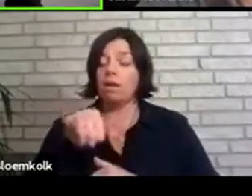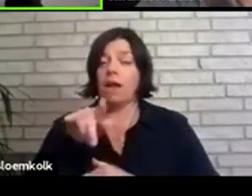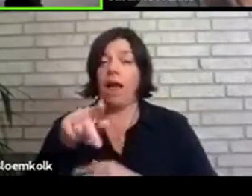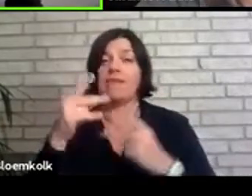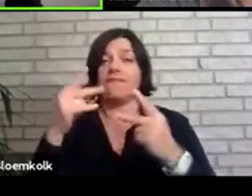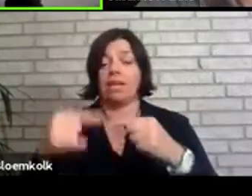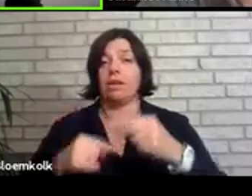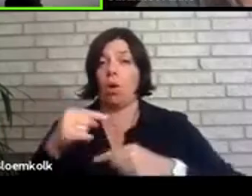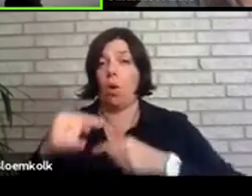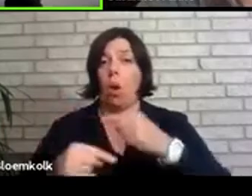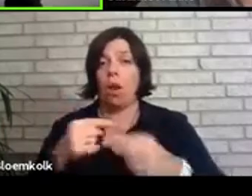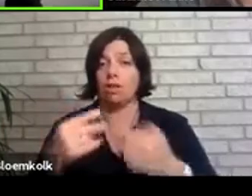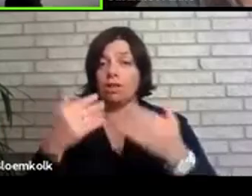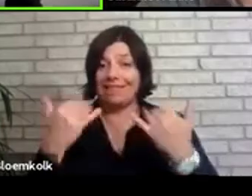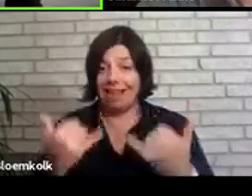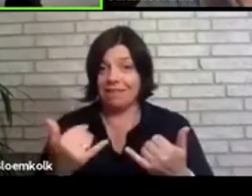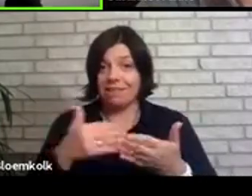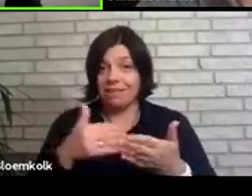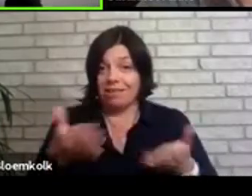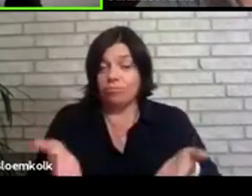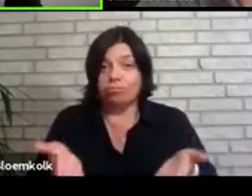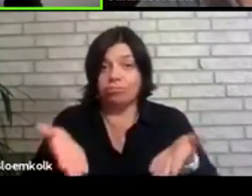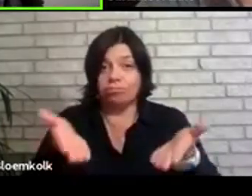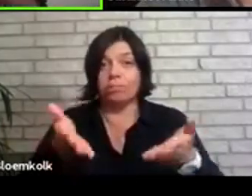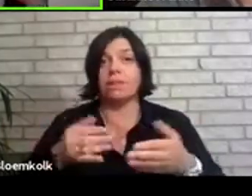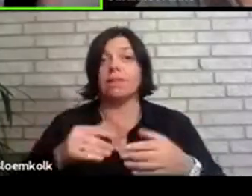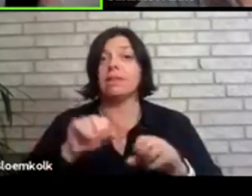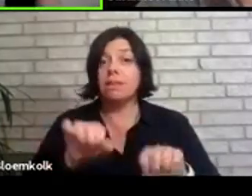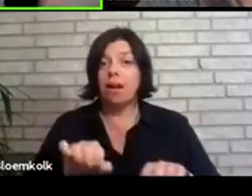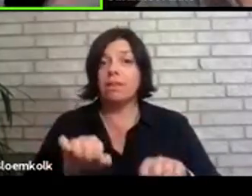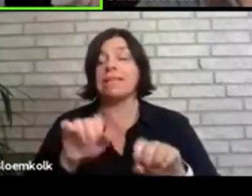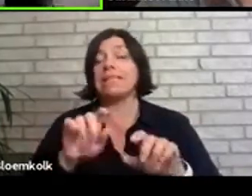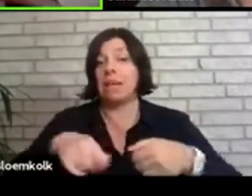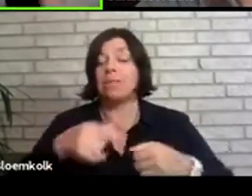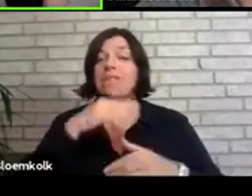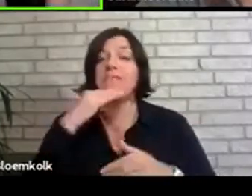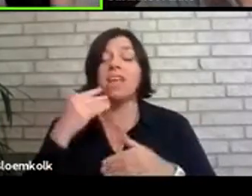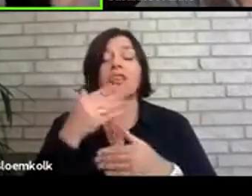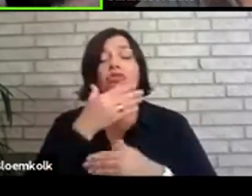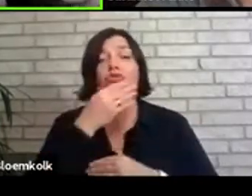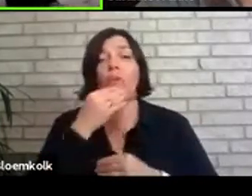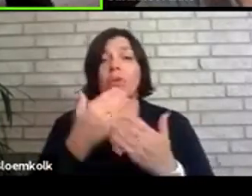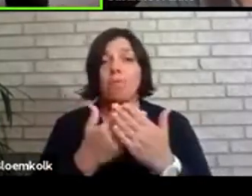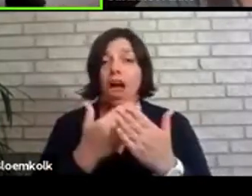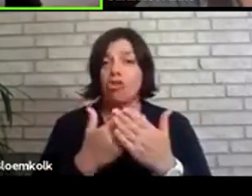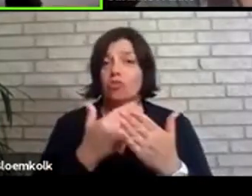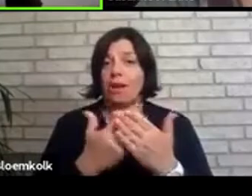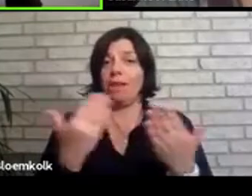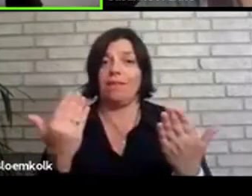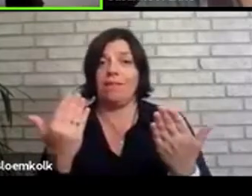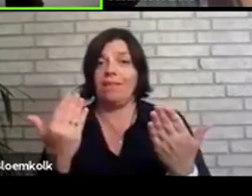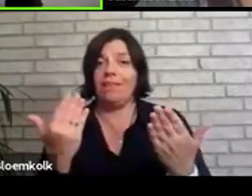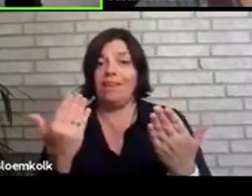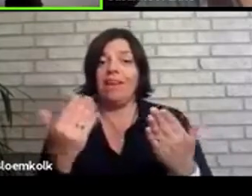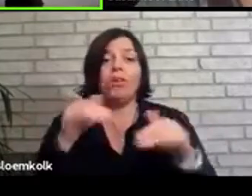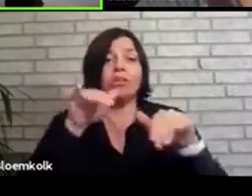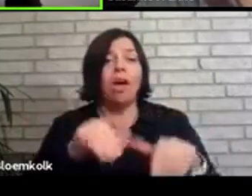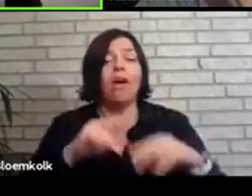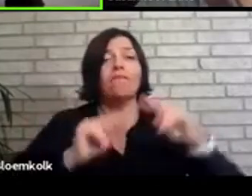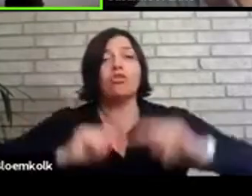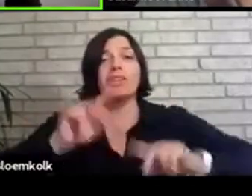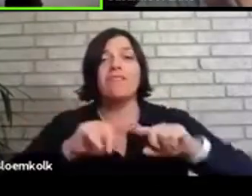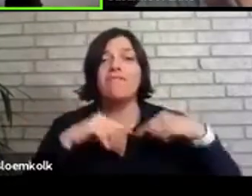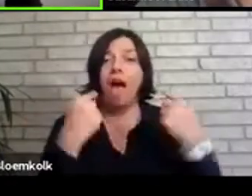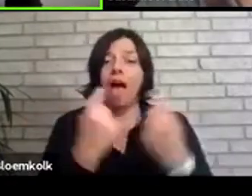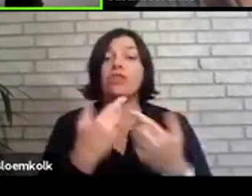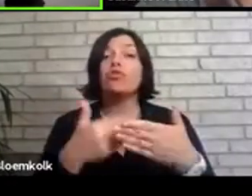voranzugehen. Also da gibt es positive Einzelbeispiele bei Vereinen, wo eben auch virtuelle Dialoge organisiert werden. Beispielsweise beim